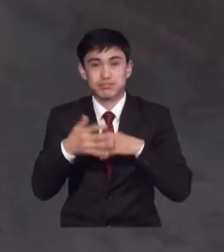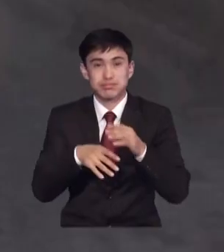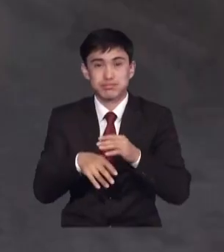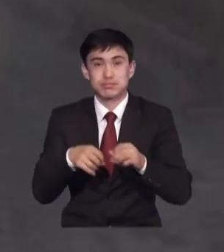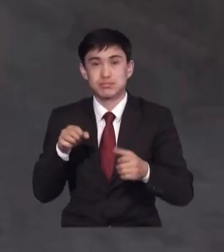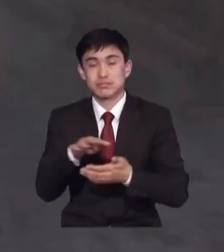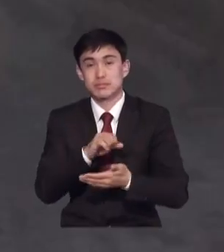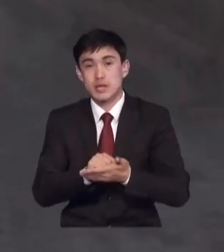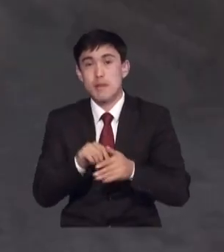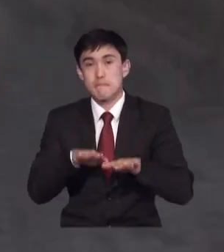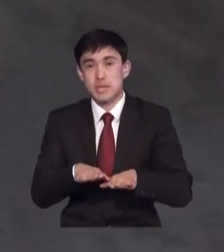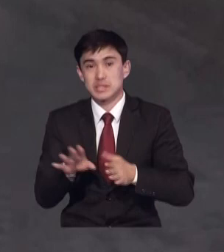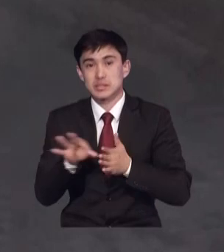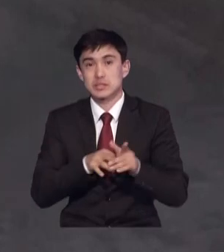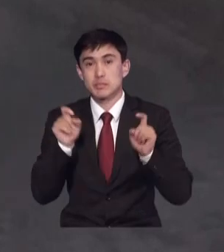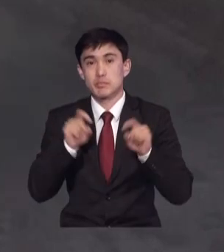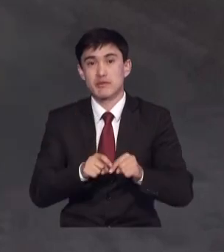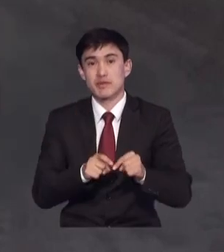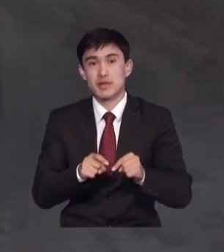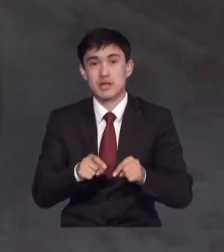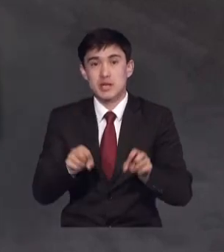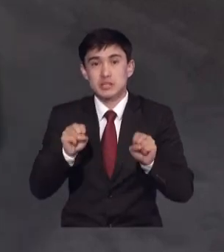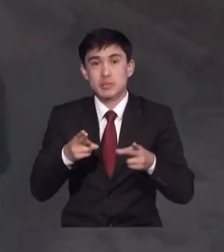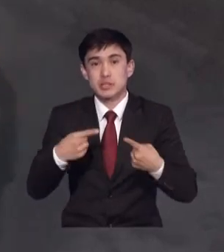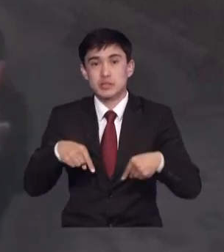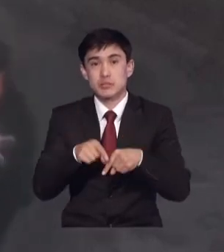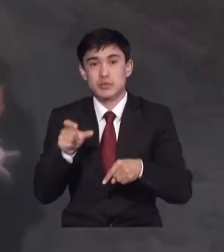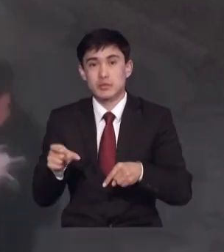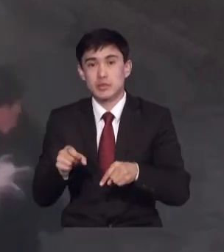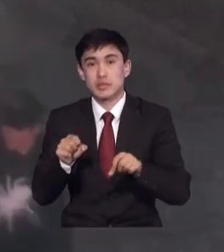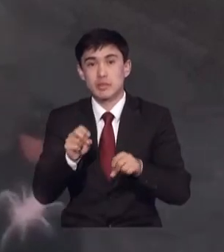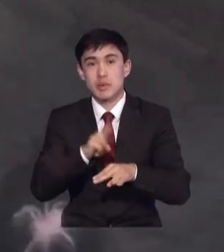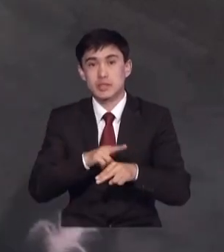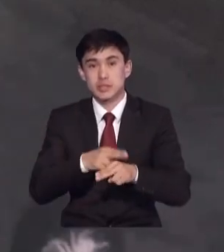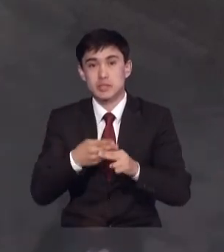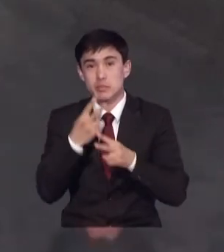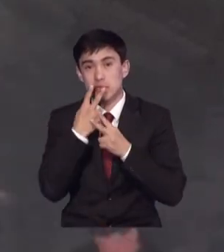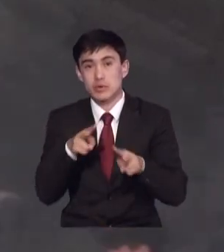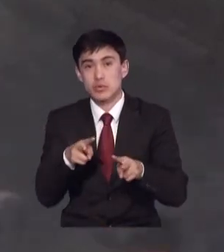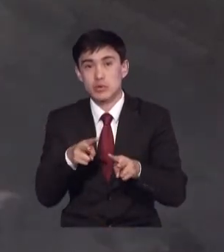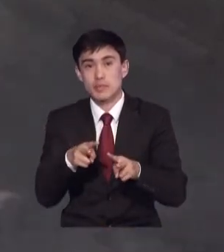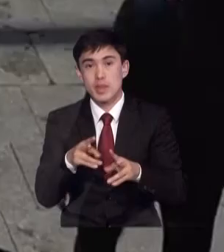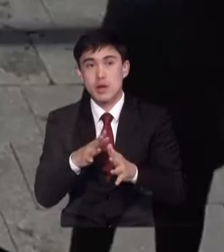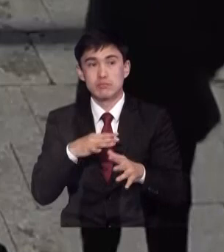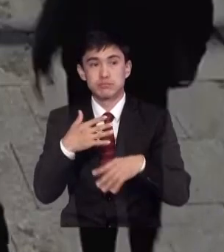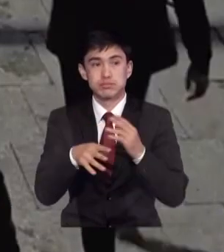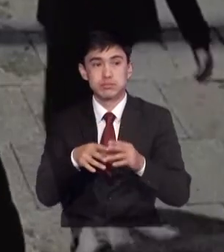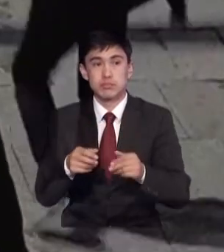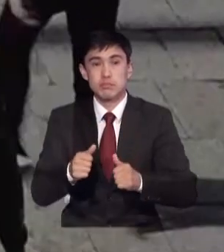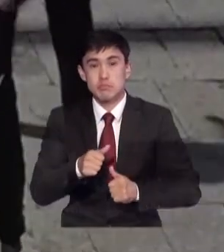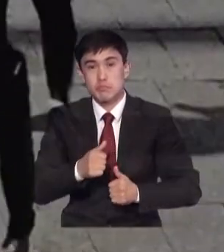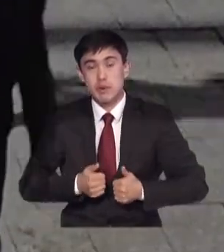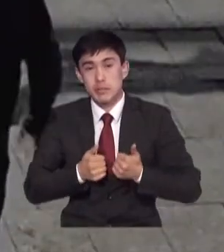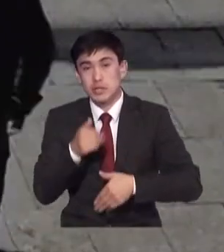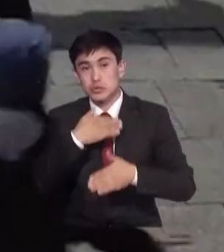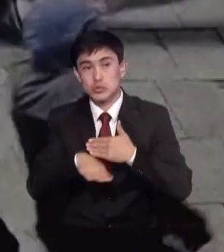локальный погром. На место незамедлительно были направлены наряды поборников правопорядка, при виде которых буйный квартет попытался